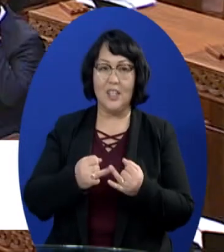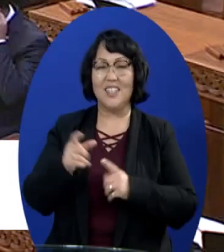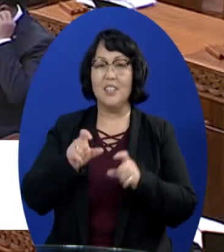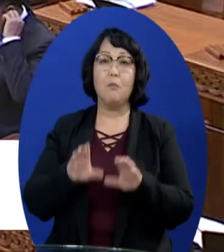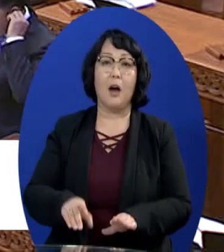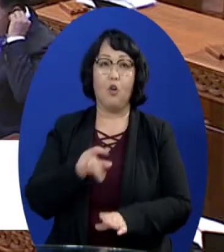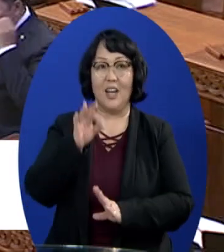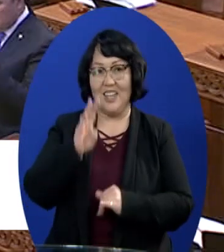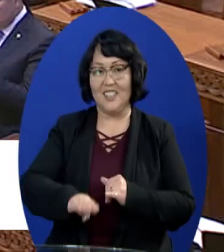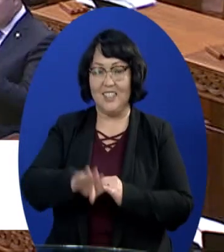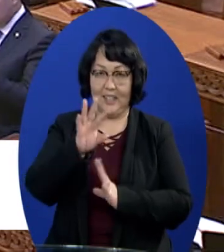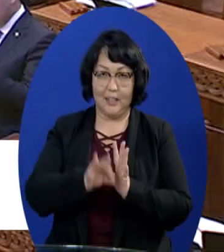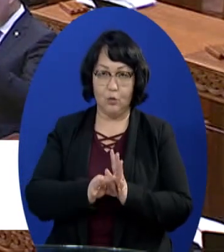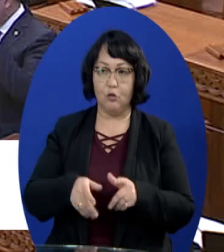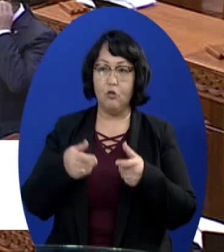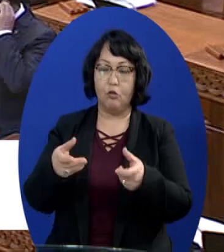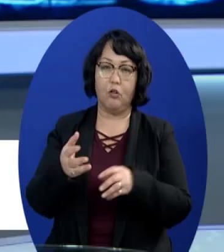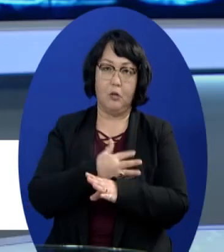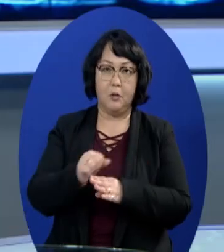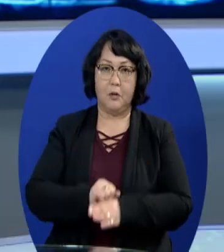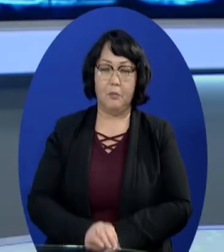ороо эцсийн хэлэлцүүлэгт бэлтгэнэ.